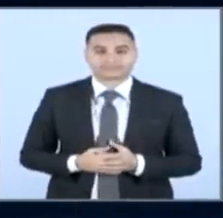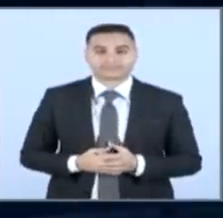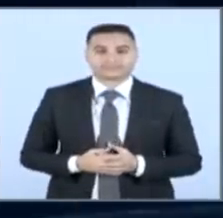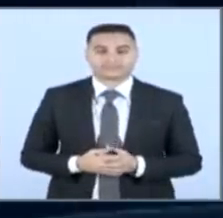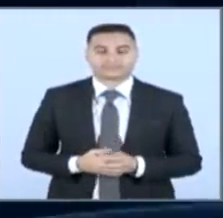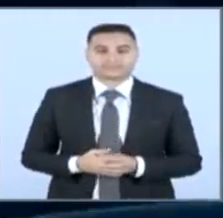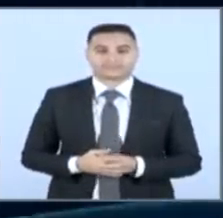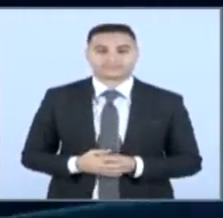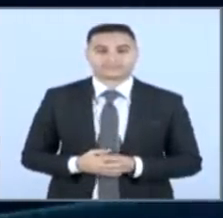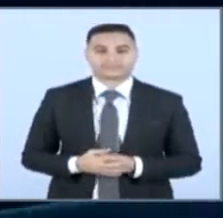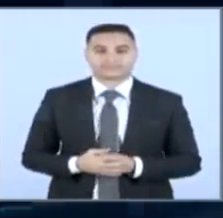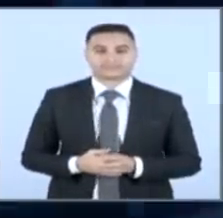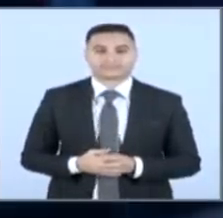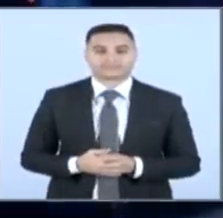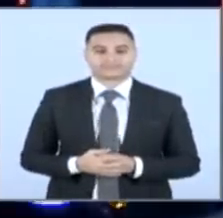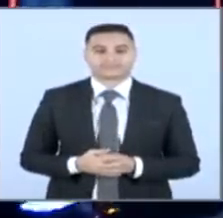عجلة الحظ.